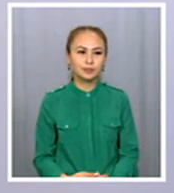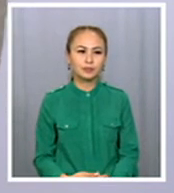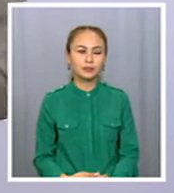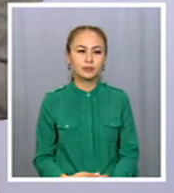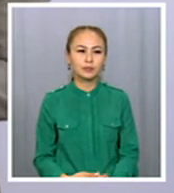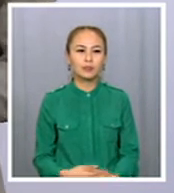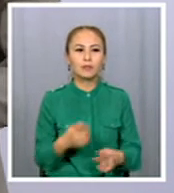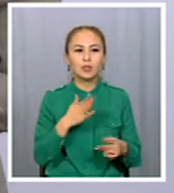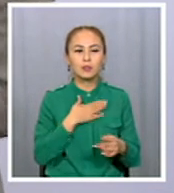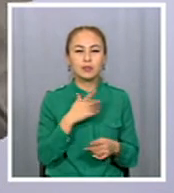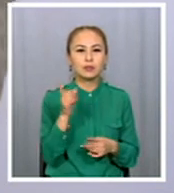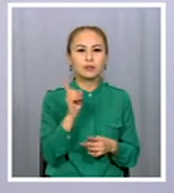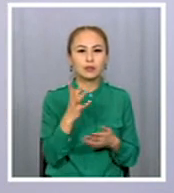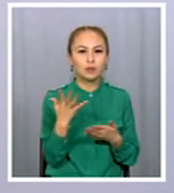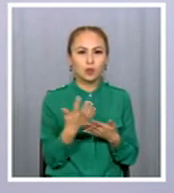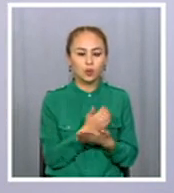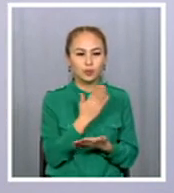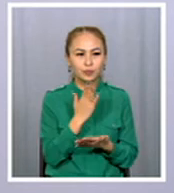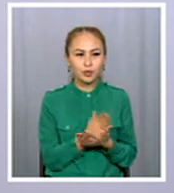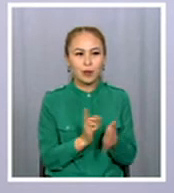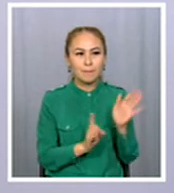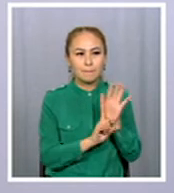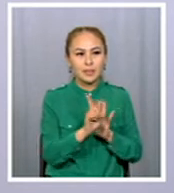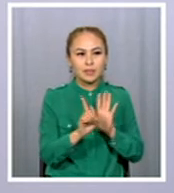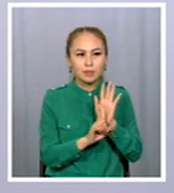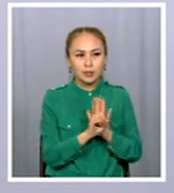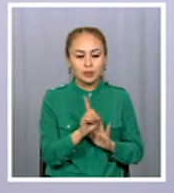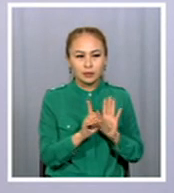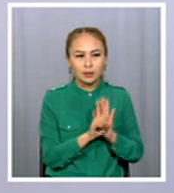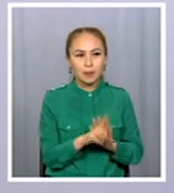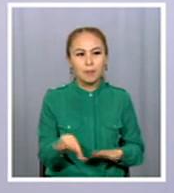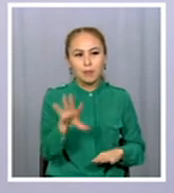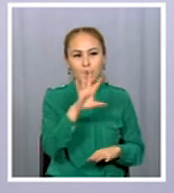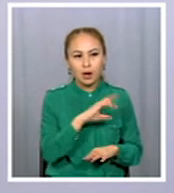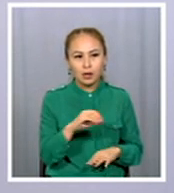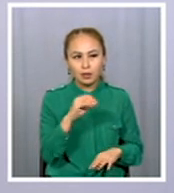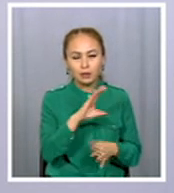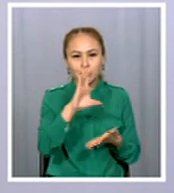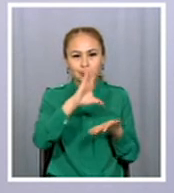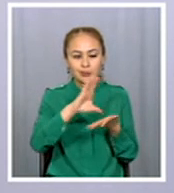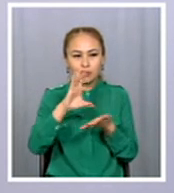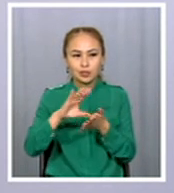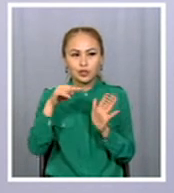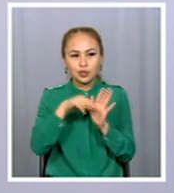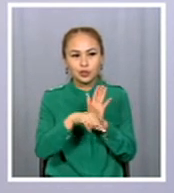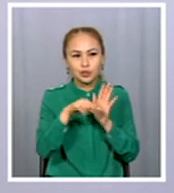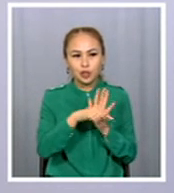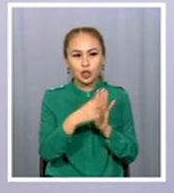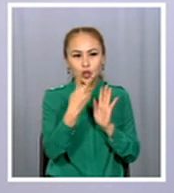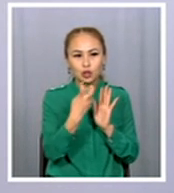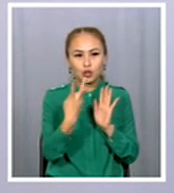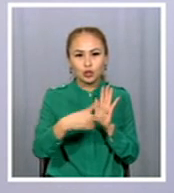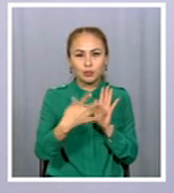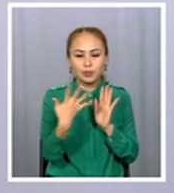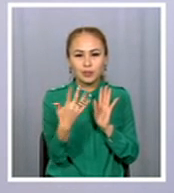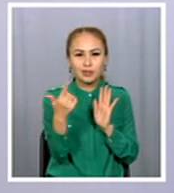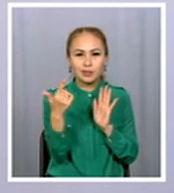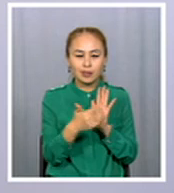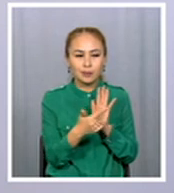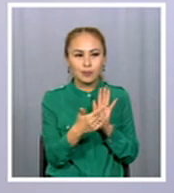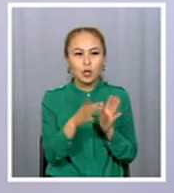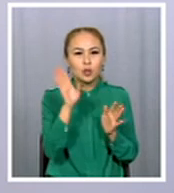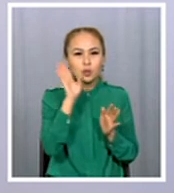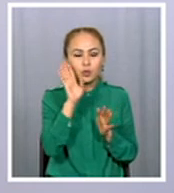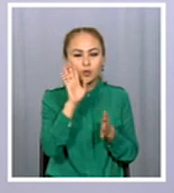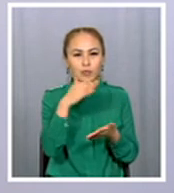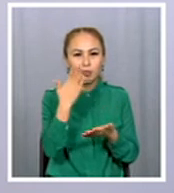тауып тұрмыз болар? Яғни бастапқыда, яғни барлығы мына ыдыстың ішінде 225 грамм сусын